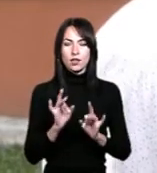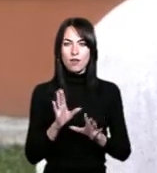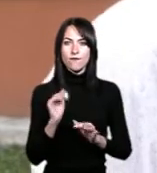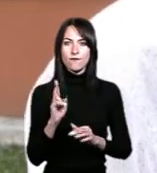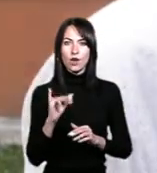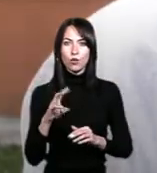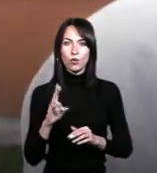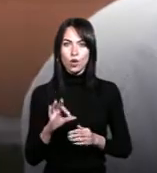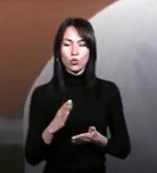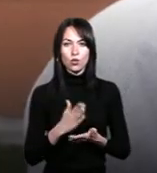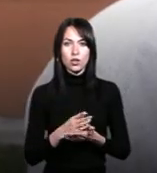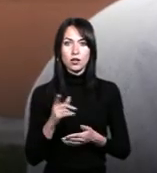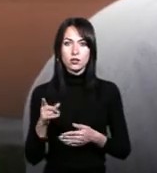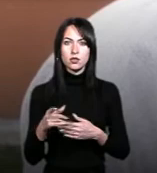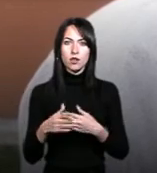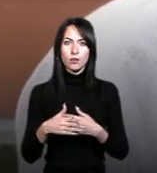там около